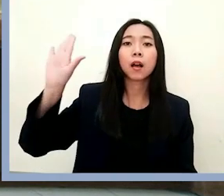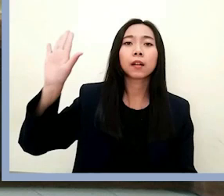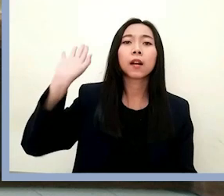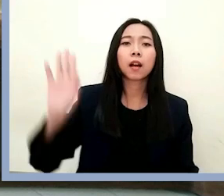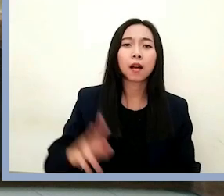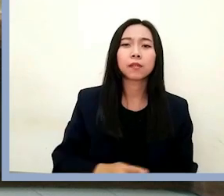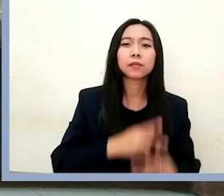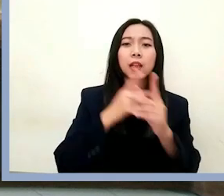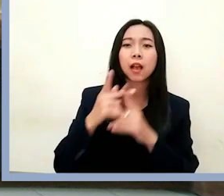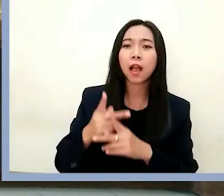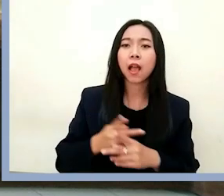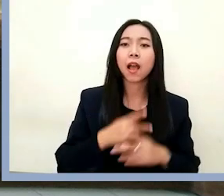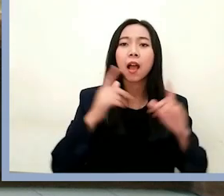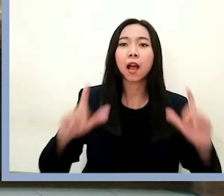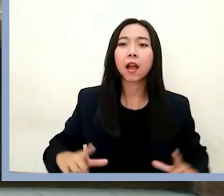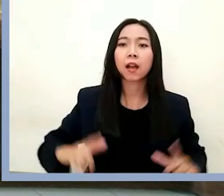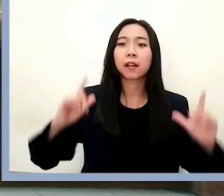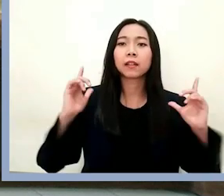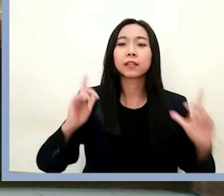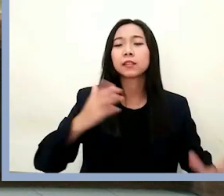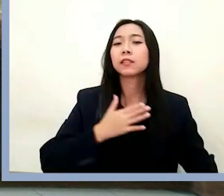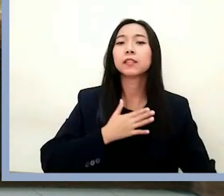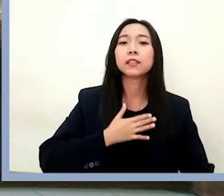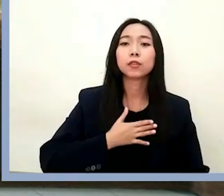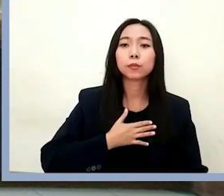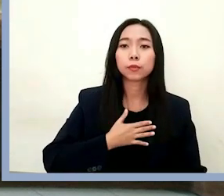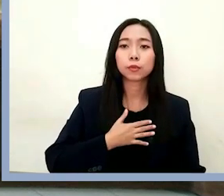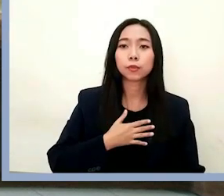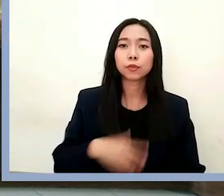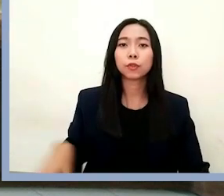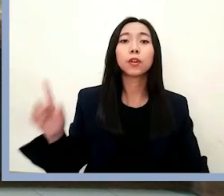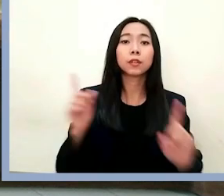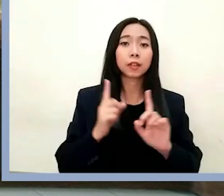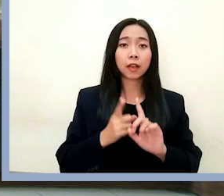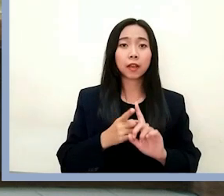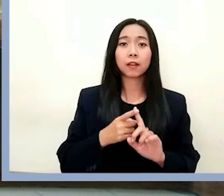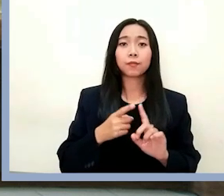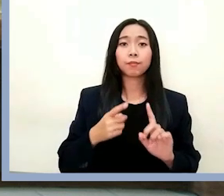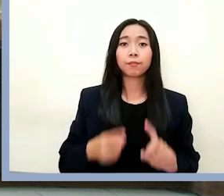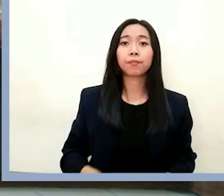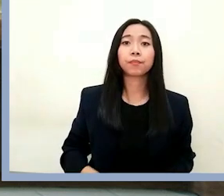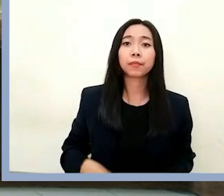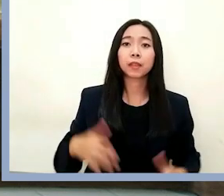Kau jaga hidupku dari